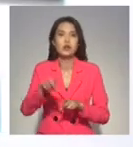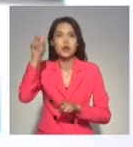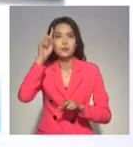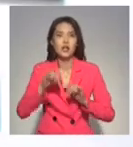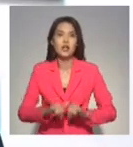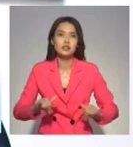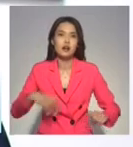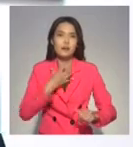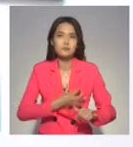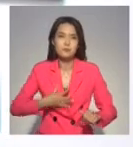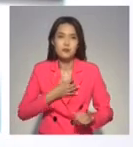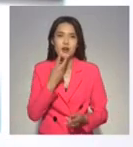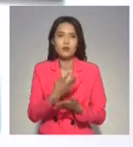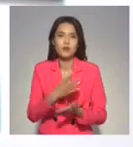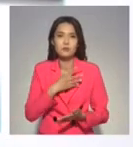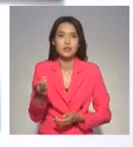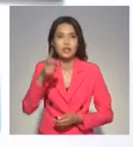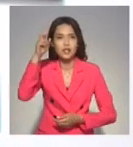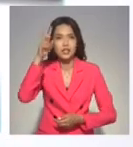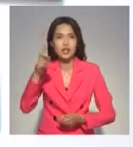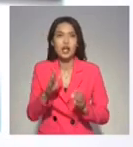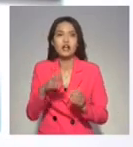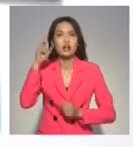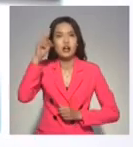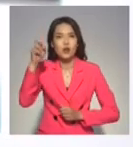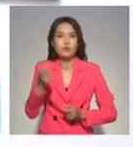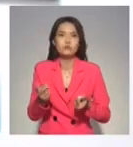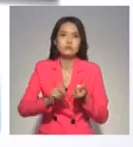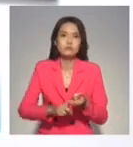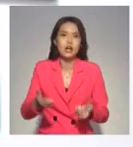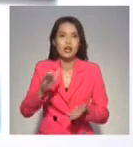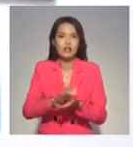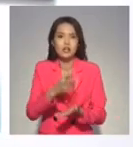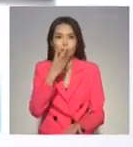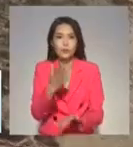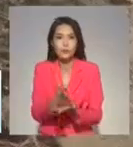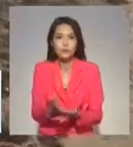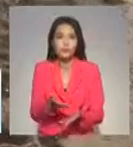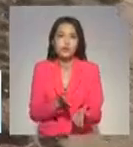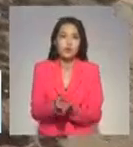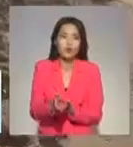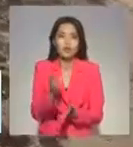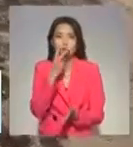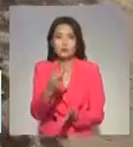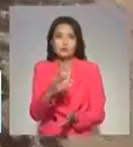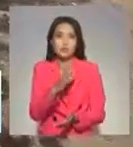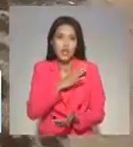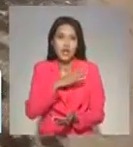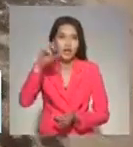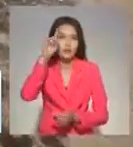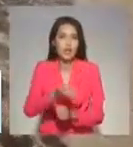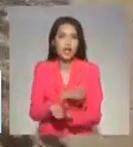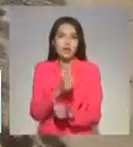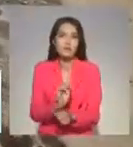дамуының маңызды моделі. Екі ел арасында дипломатиялық қарым-қатынас дамып келеді. Бұл жақсы көрсеткіш. Кездесуде мемлекет басшылары